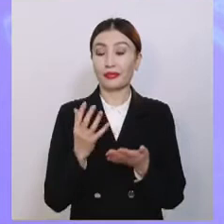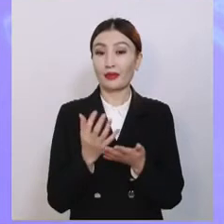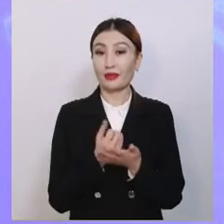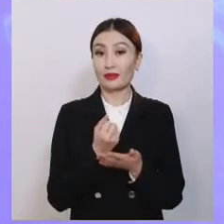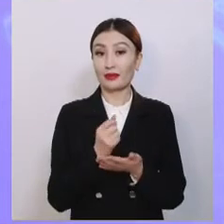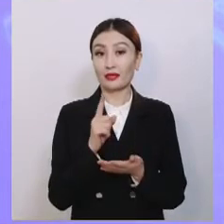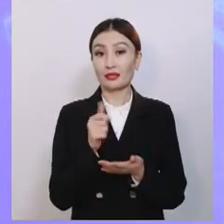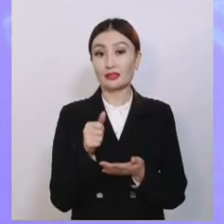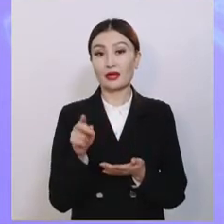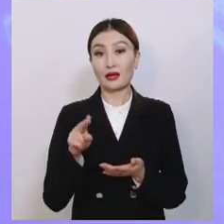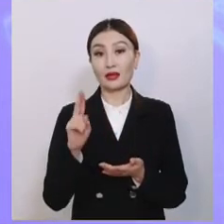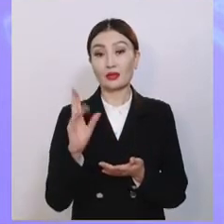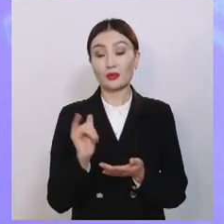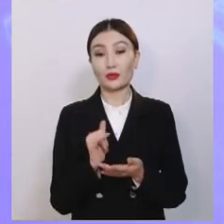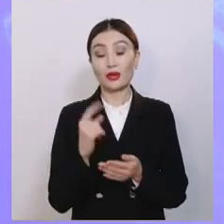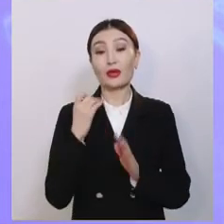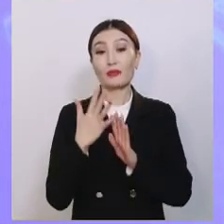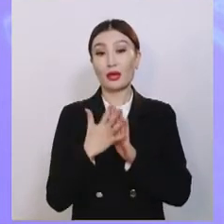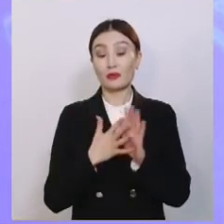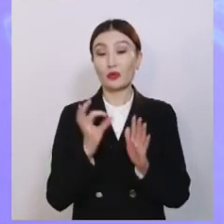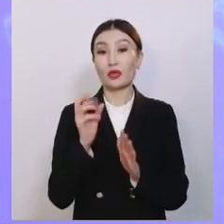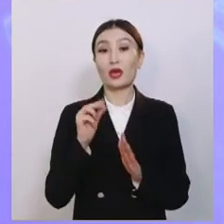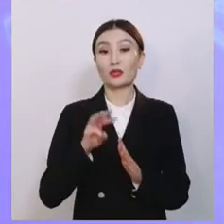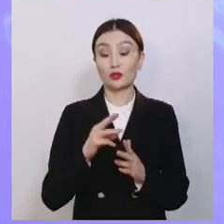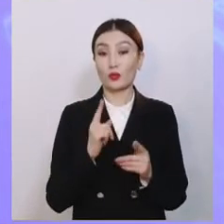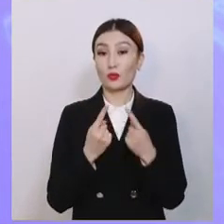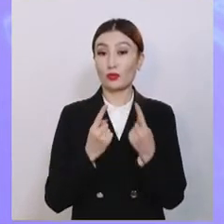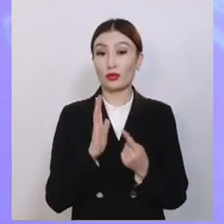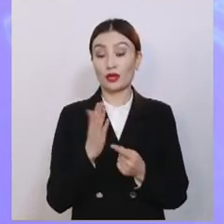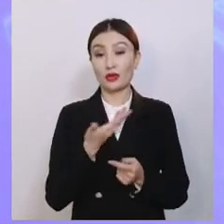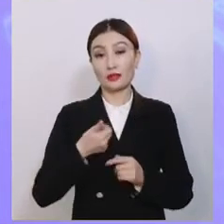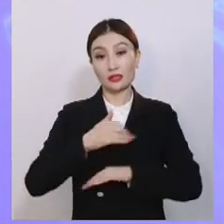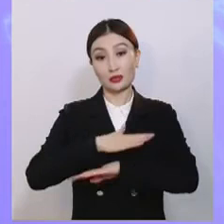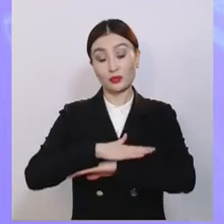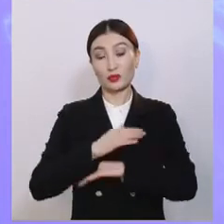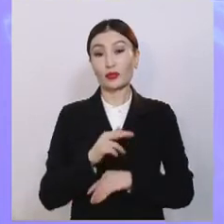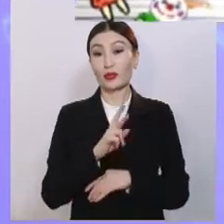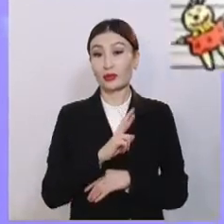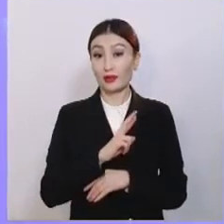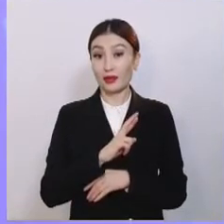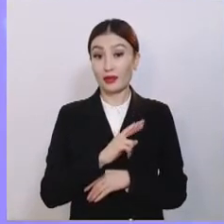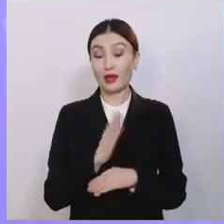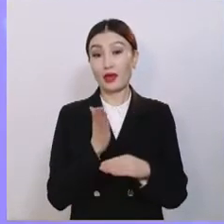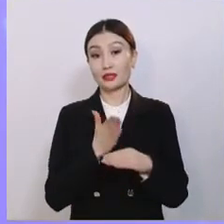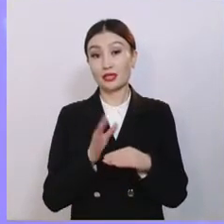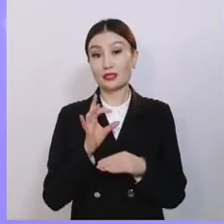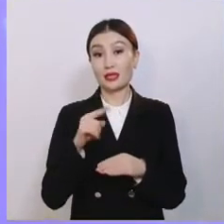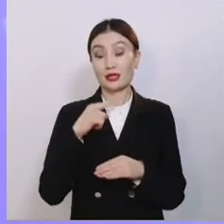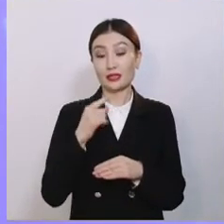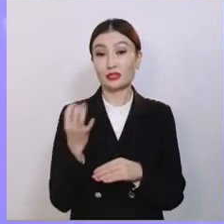Отгадайте загадку, и вы поймете, о чем пойдет речь на нашем уроке. Я – часть